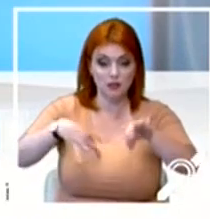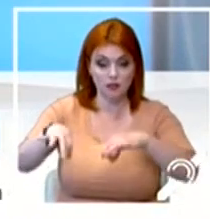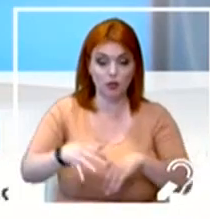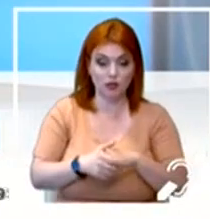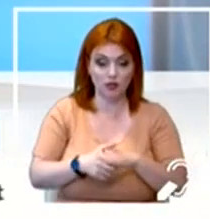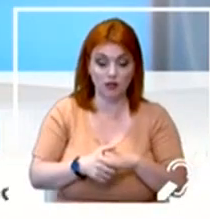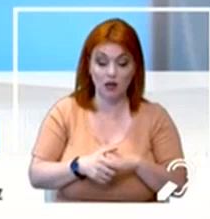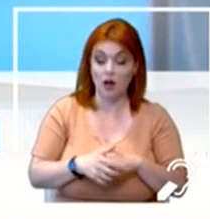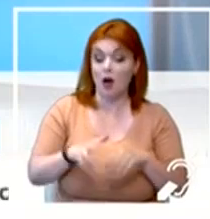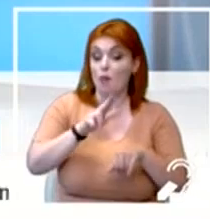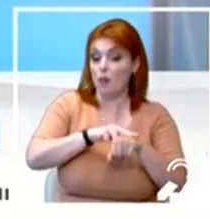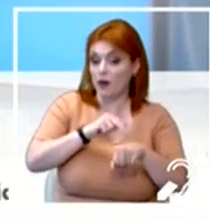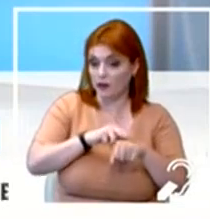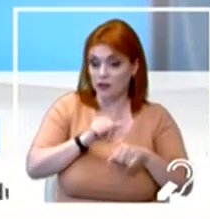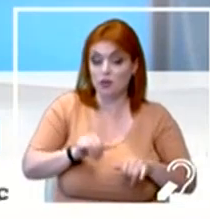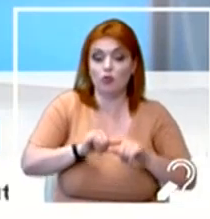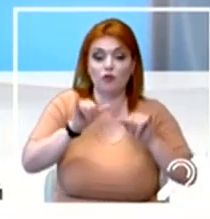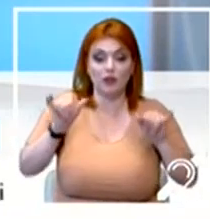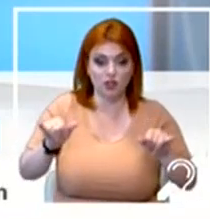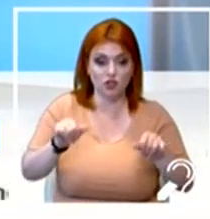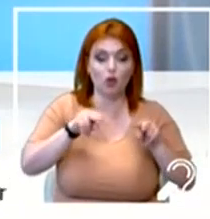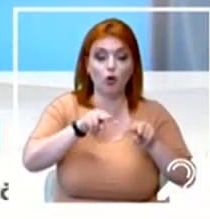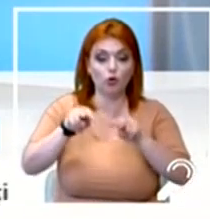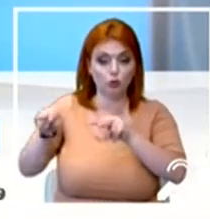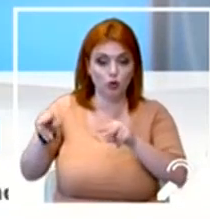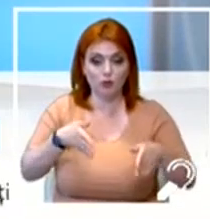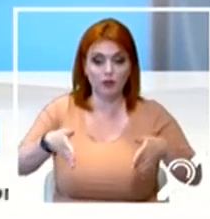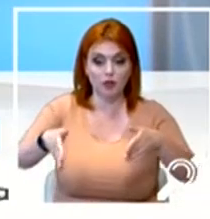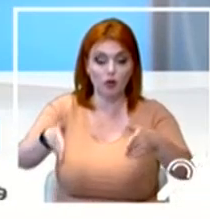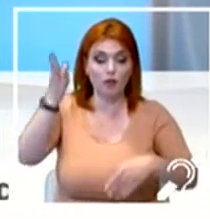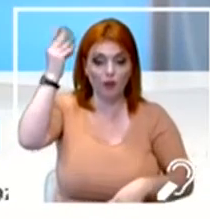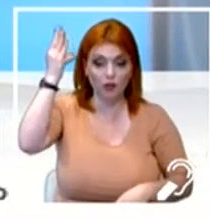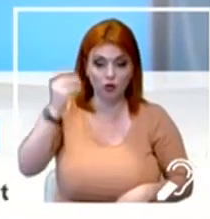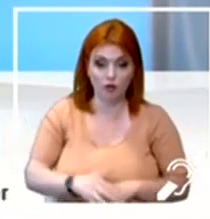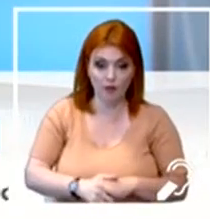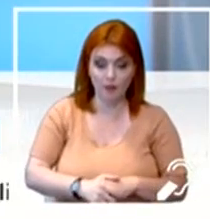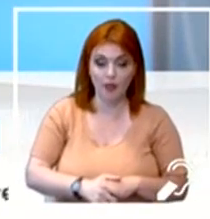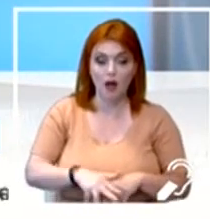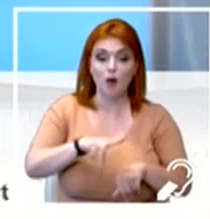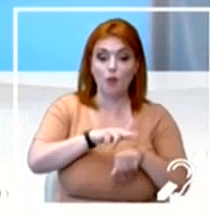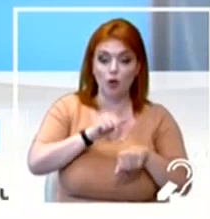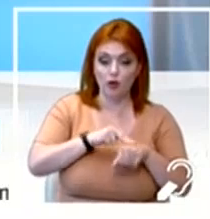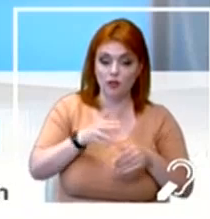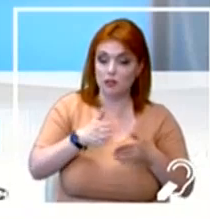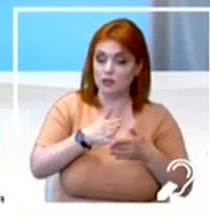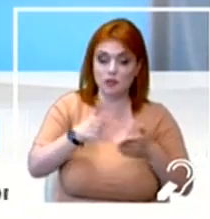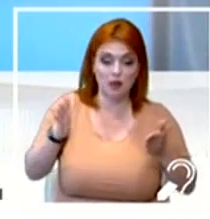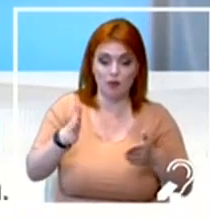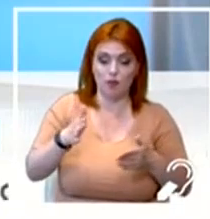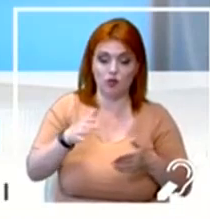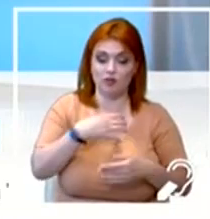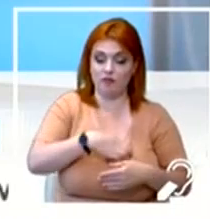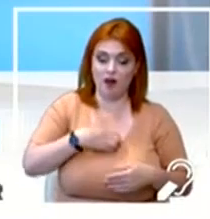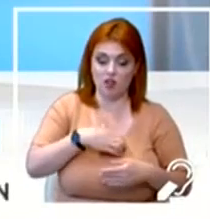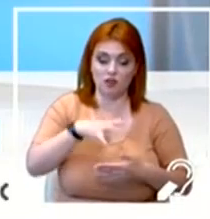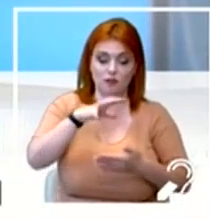și-a intensificat acțiunile preventive pe șoselele din Republica Moldova. Polițiștii vizează în special pe cei care